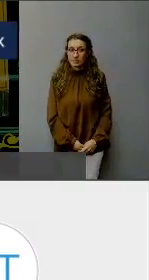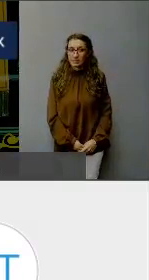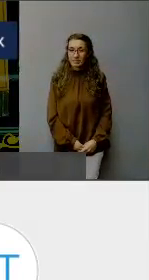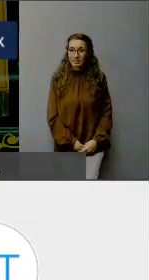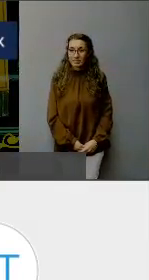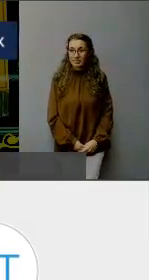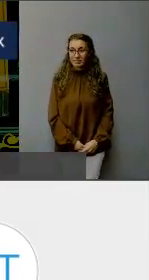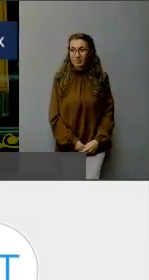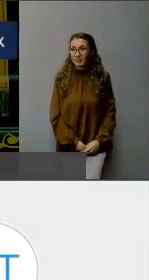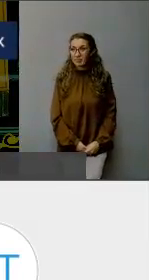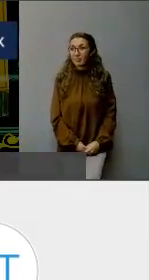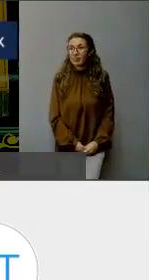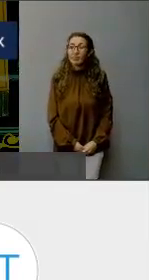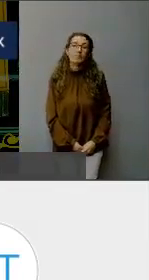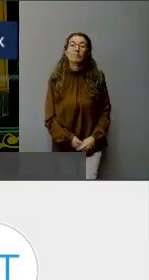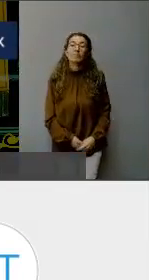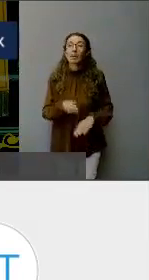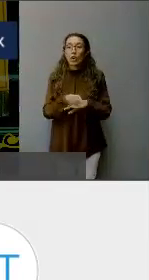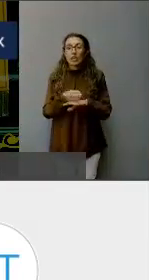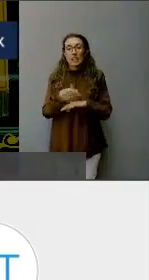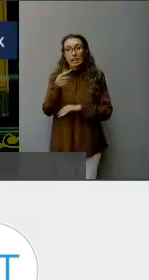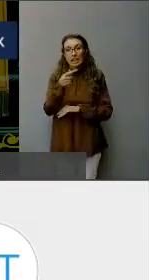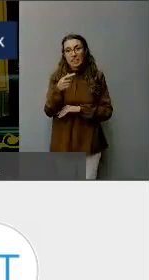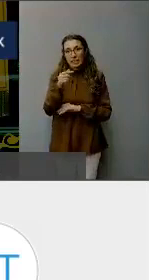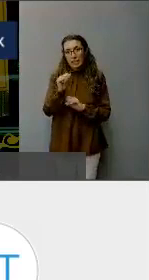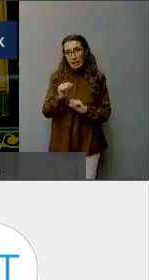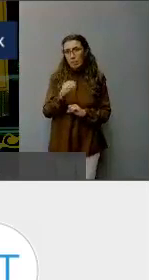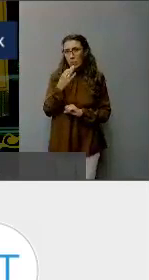prego consigliata aprile può continuare